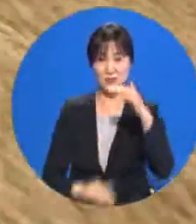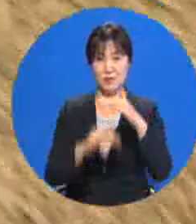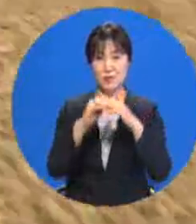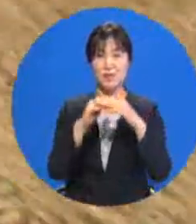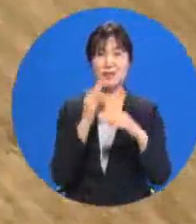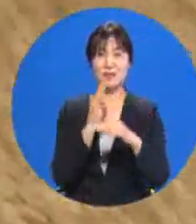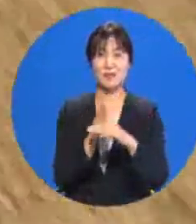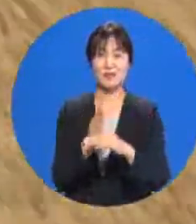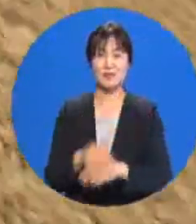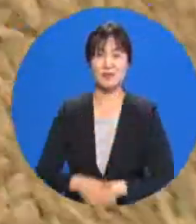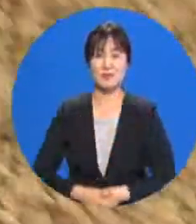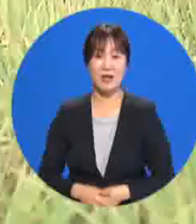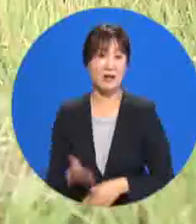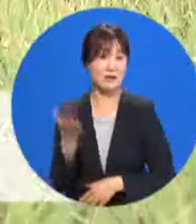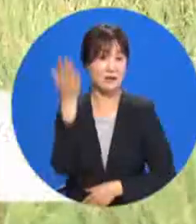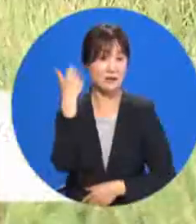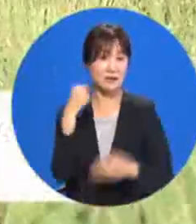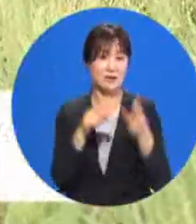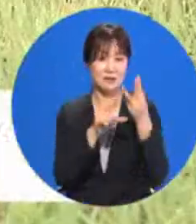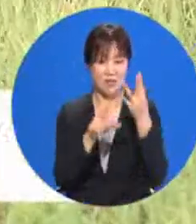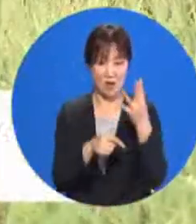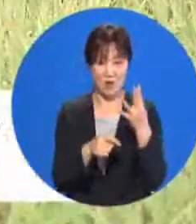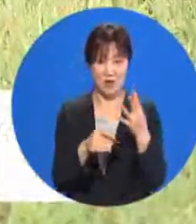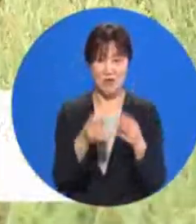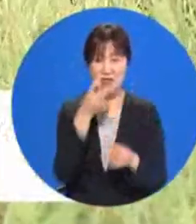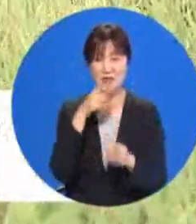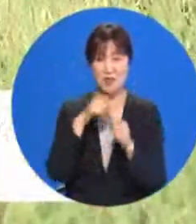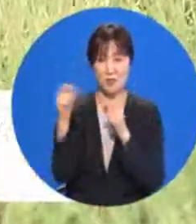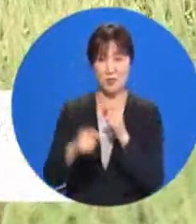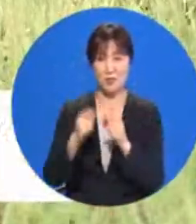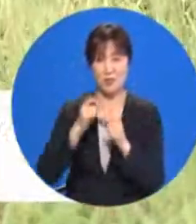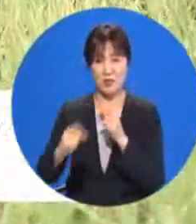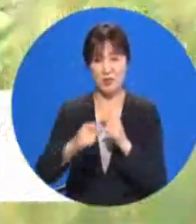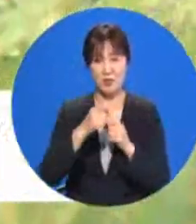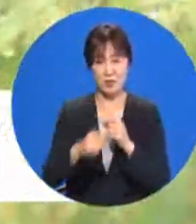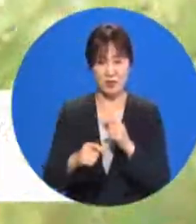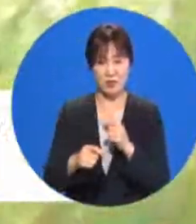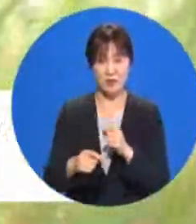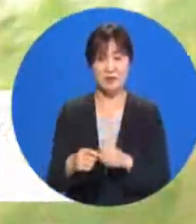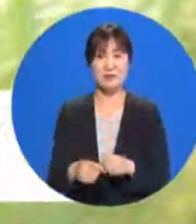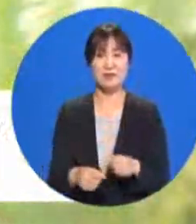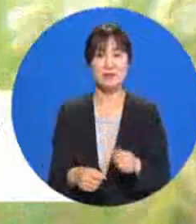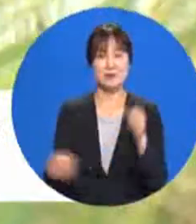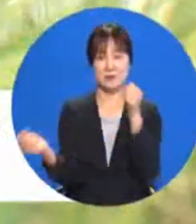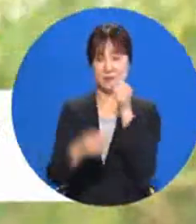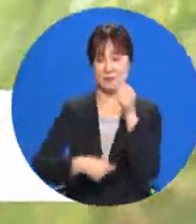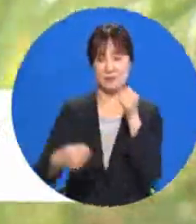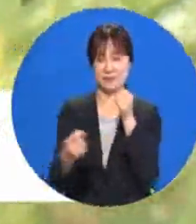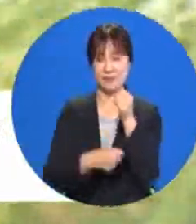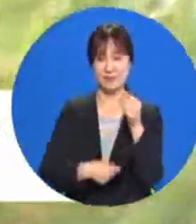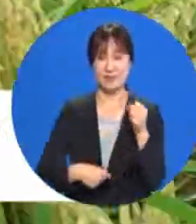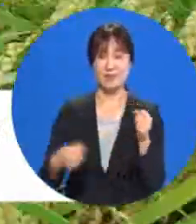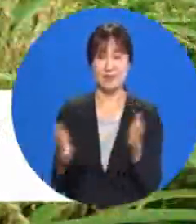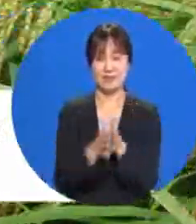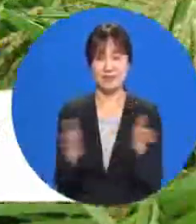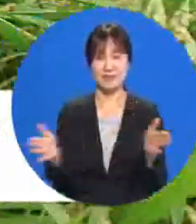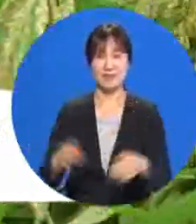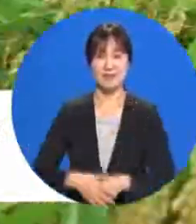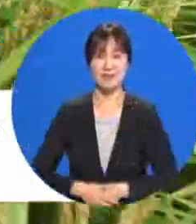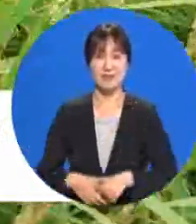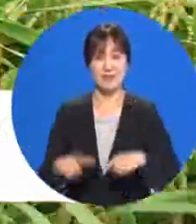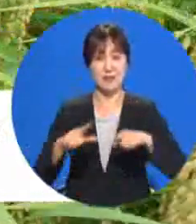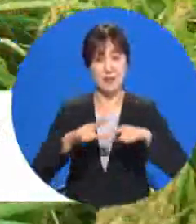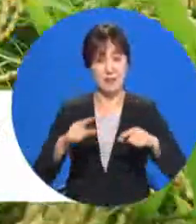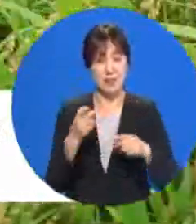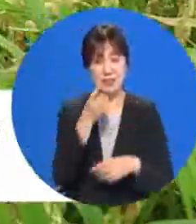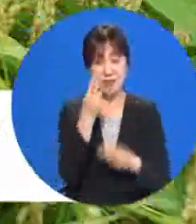쏟아집니다. 지난 4월 말 모내기를 한 이후 110여일 만에 조생종 벼 수확이 시작됐습니다. 일반 벼와